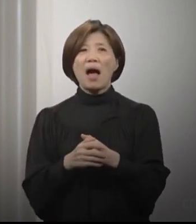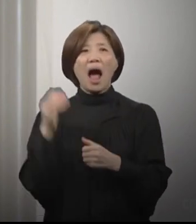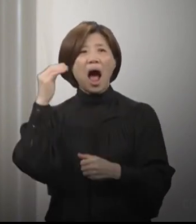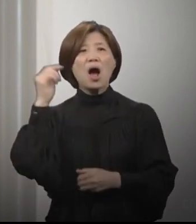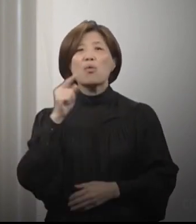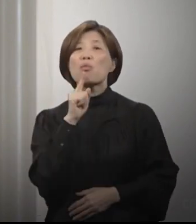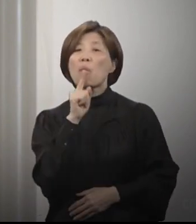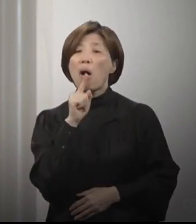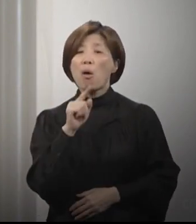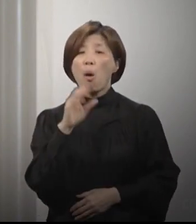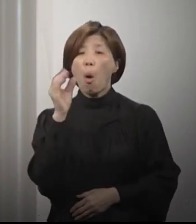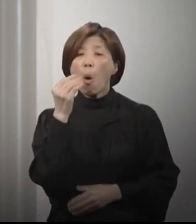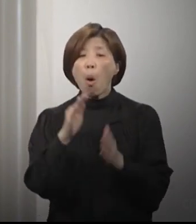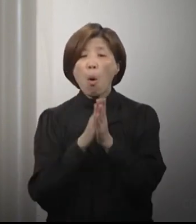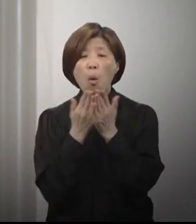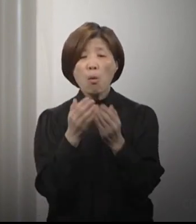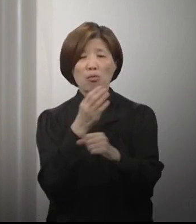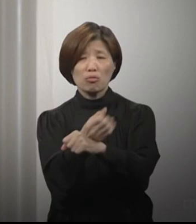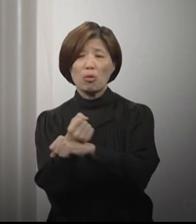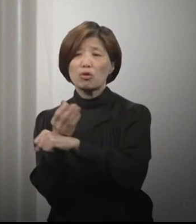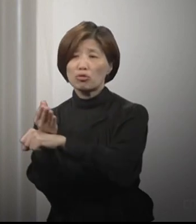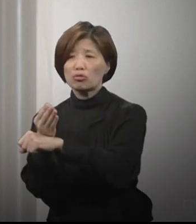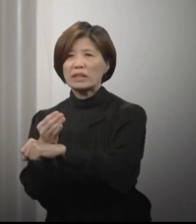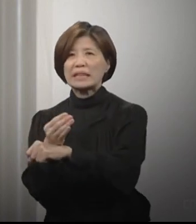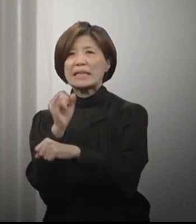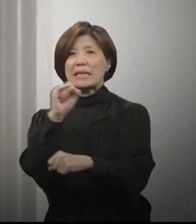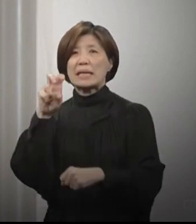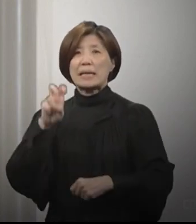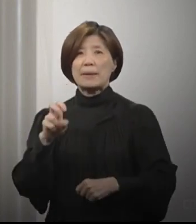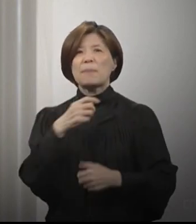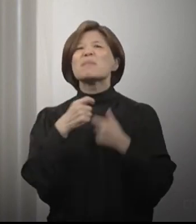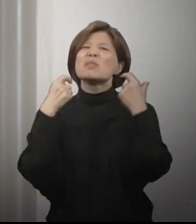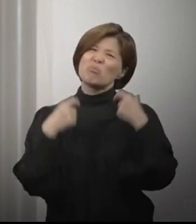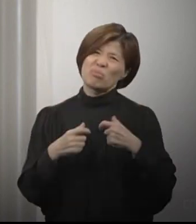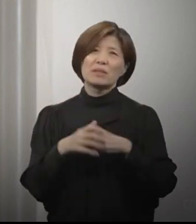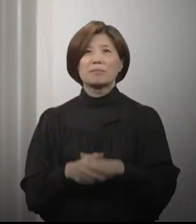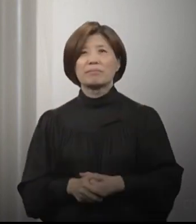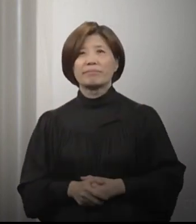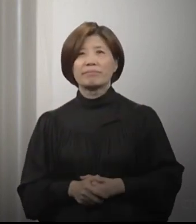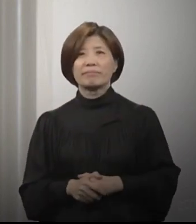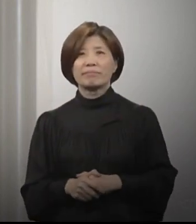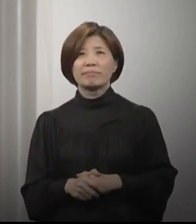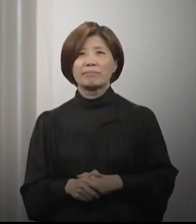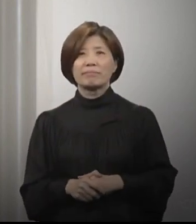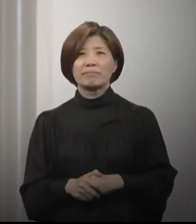자신의 삶을 희생하고 나눠주신 임승필 요셉 신부님.